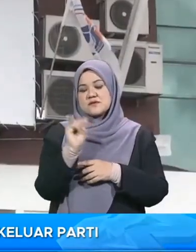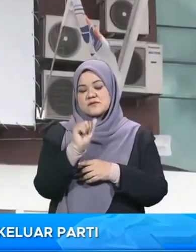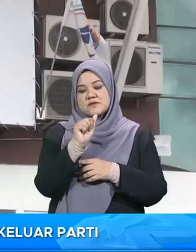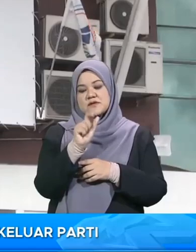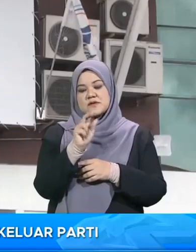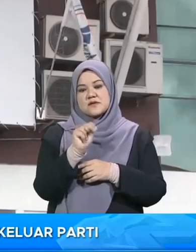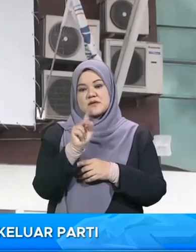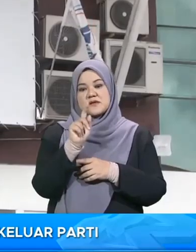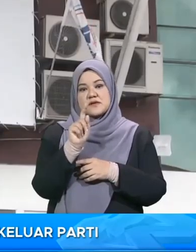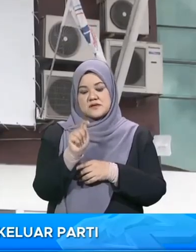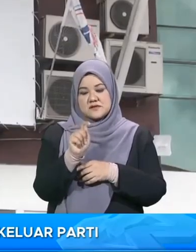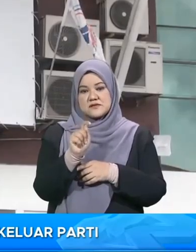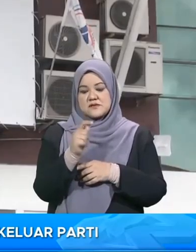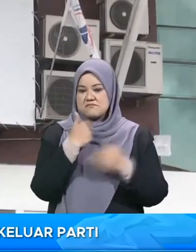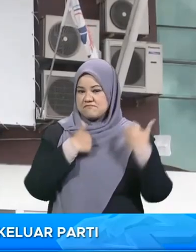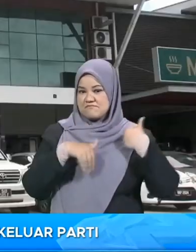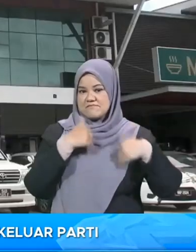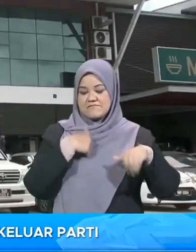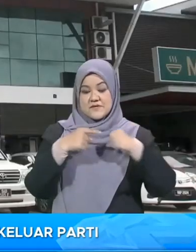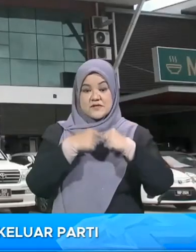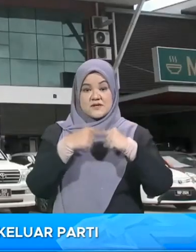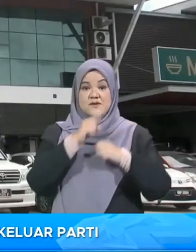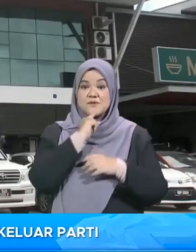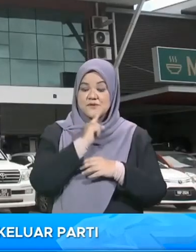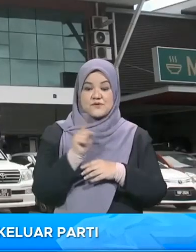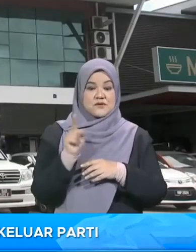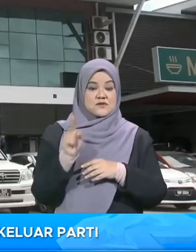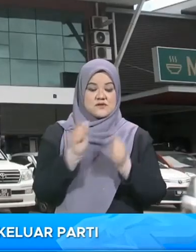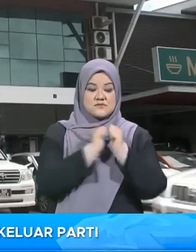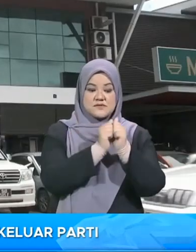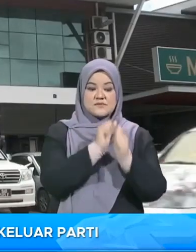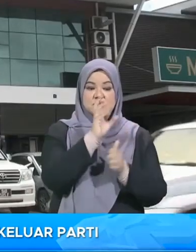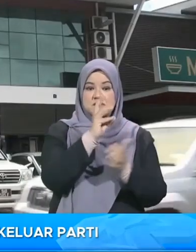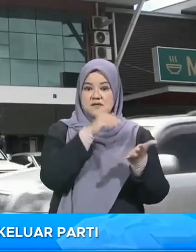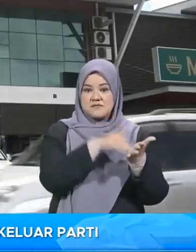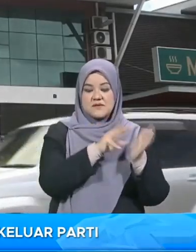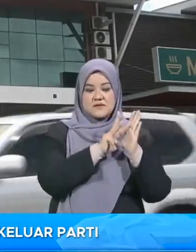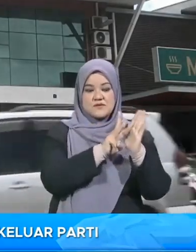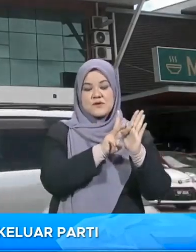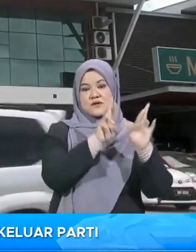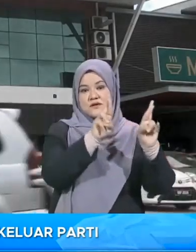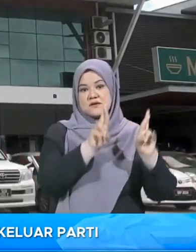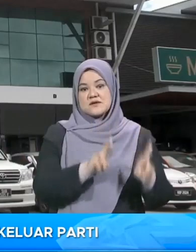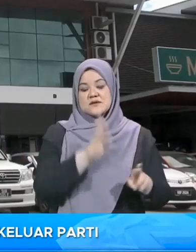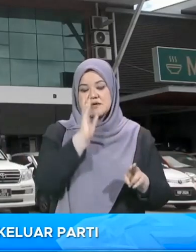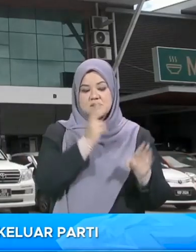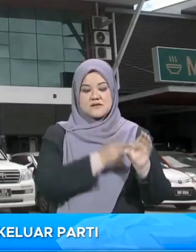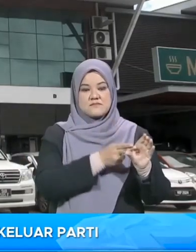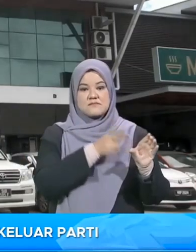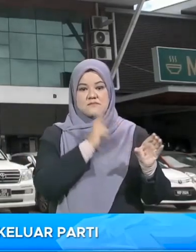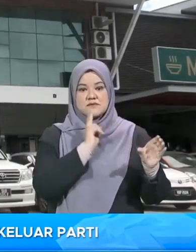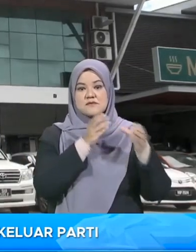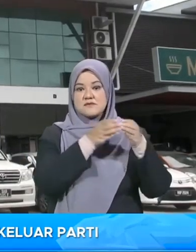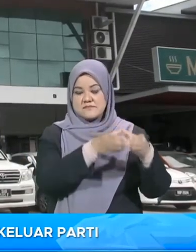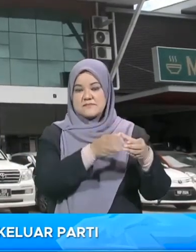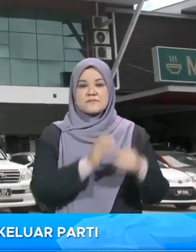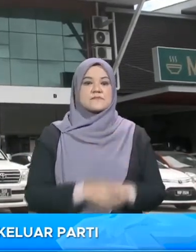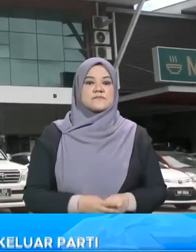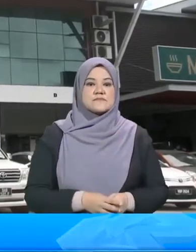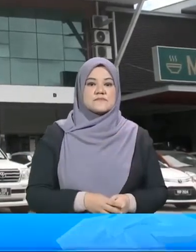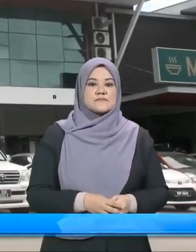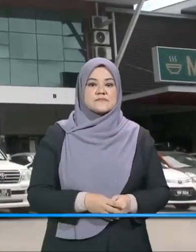eesan menyangkal dawaan kononnya beliau bersama 6 lagi wakil rakyat akan meninggalkan party